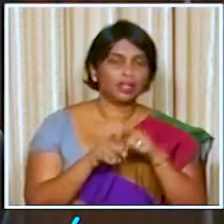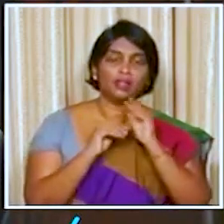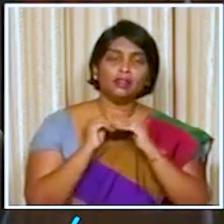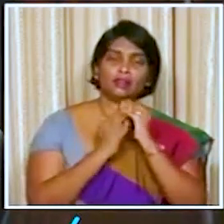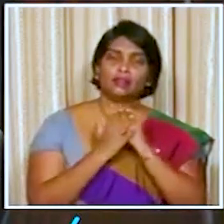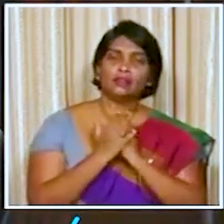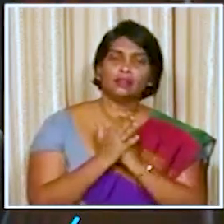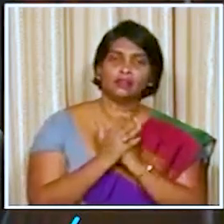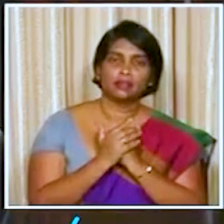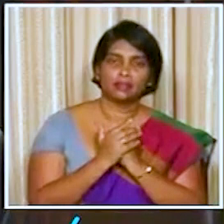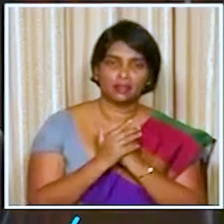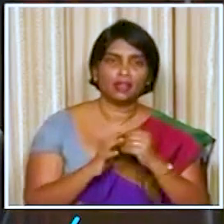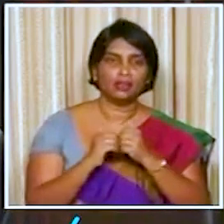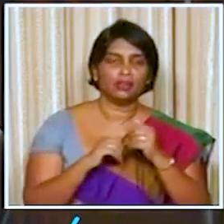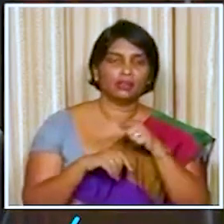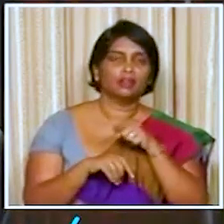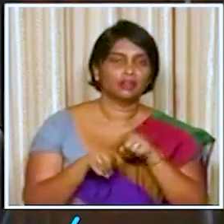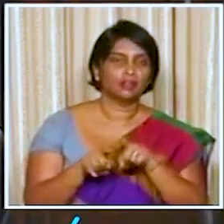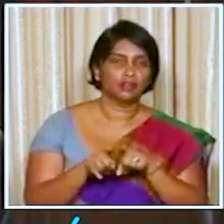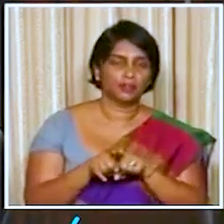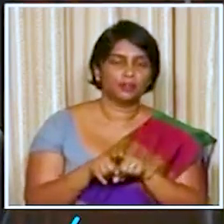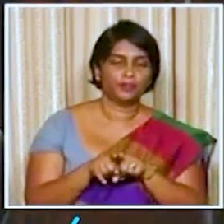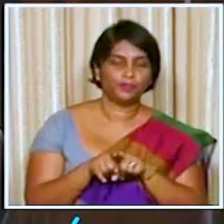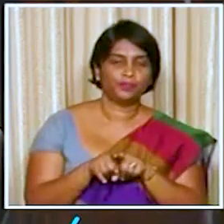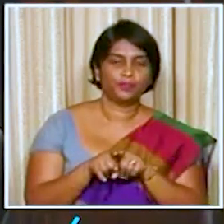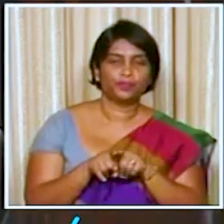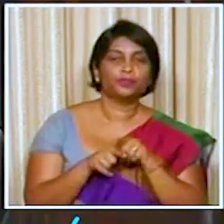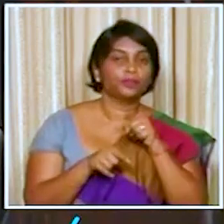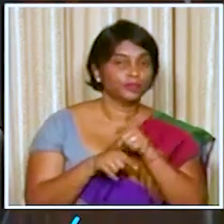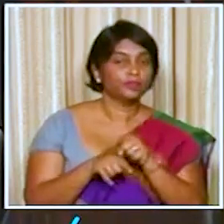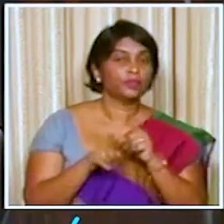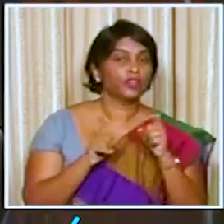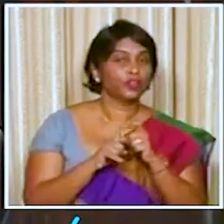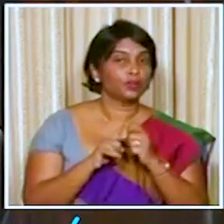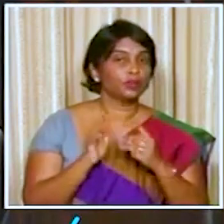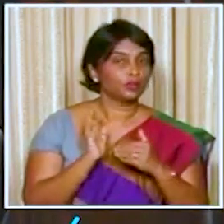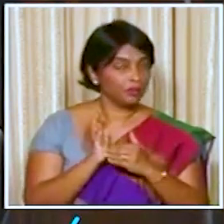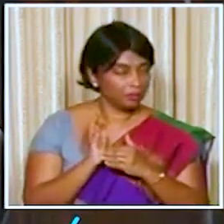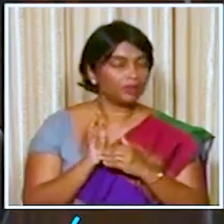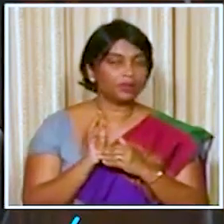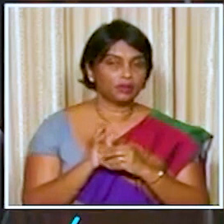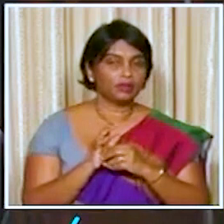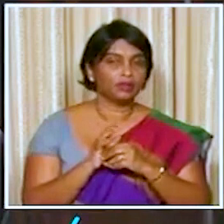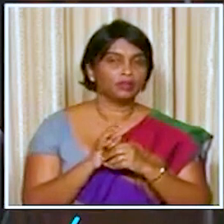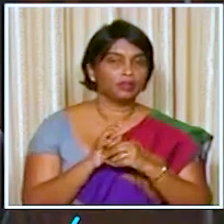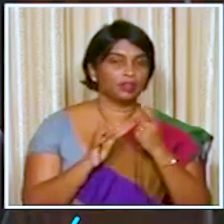විදේශීවල තැන්පත් කරගෙන ඉන්නවා කියලා ඩොලර් මිලියන 50කට